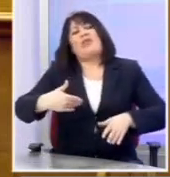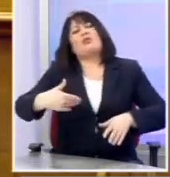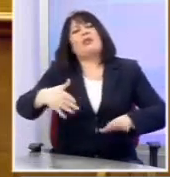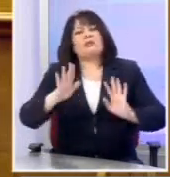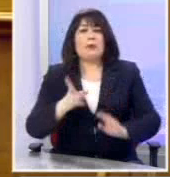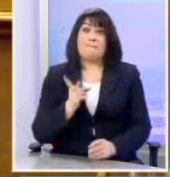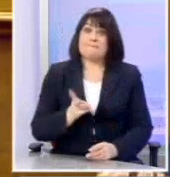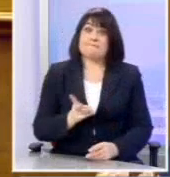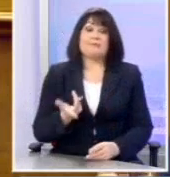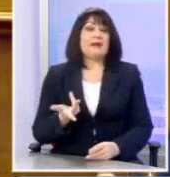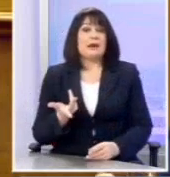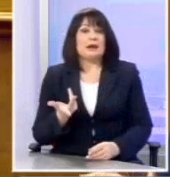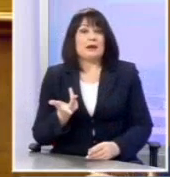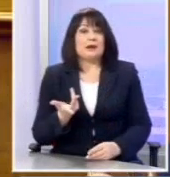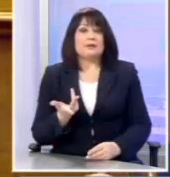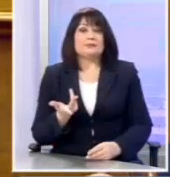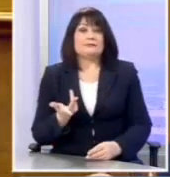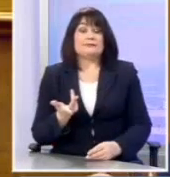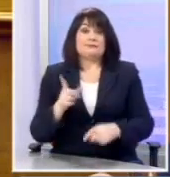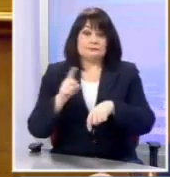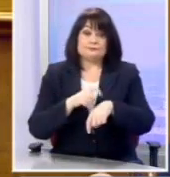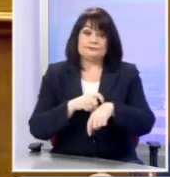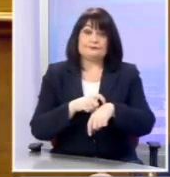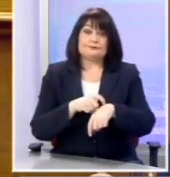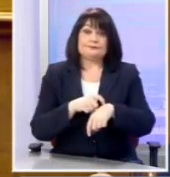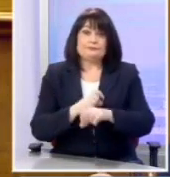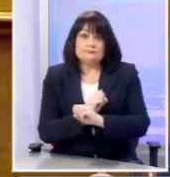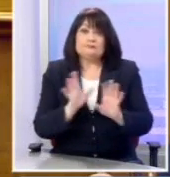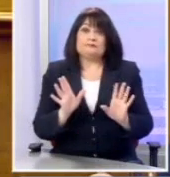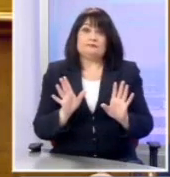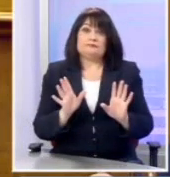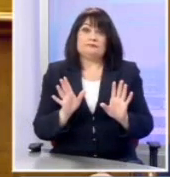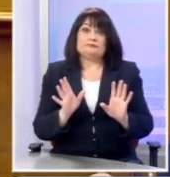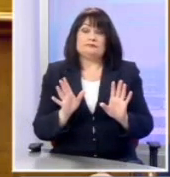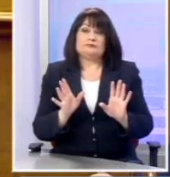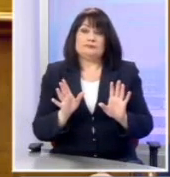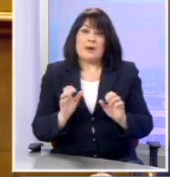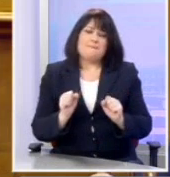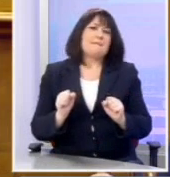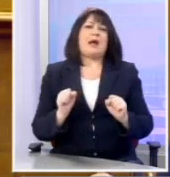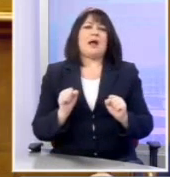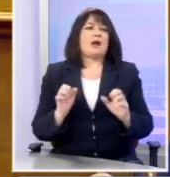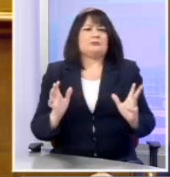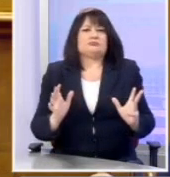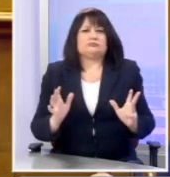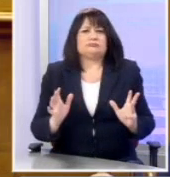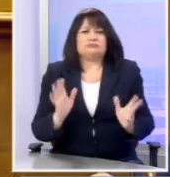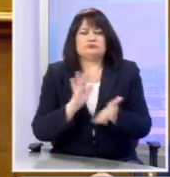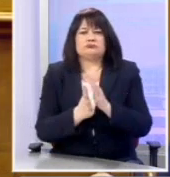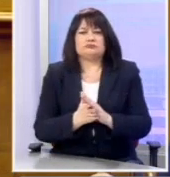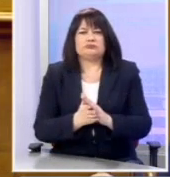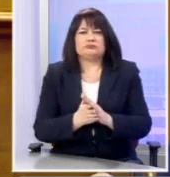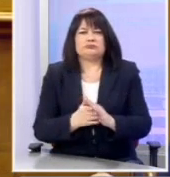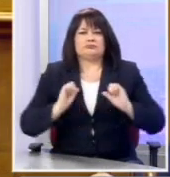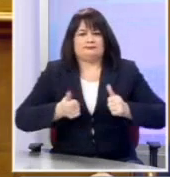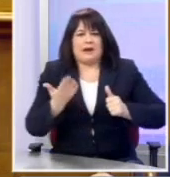κίνδυνο βέβαια κάποια στιγμή ευνηδιαστικά να παραλύσουμε εξαιτίας της